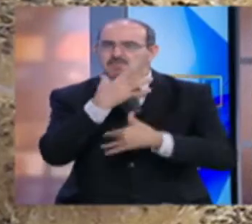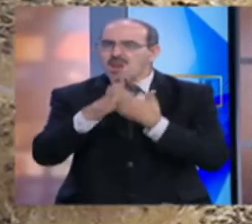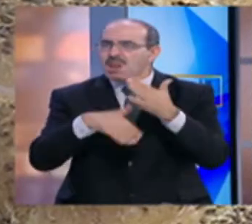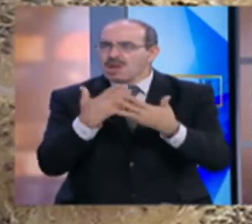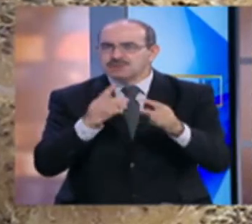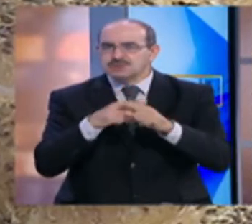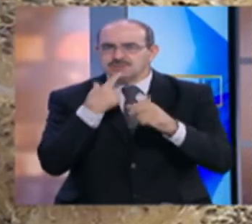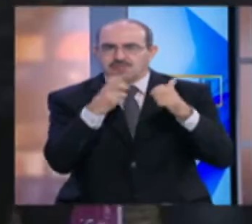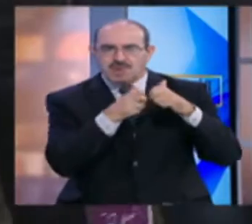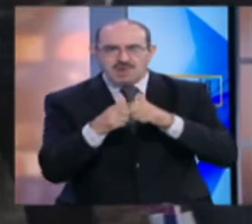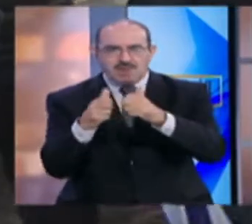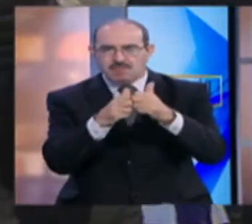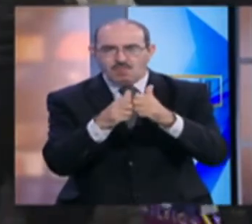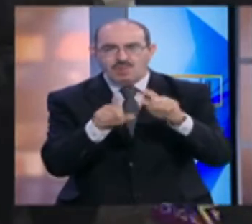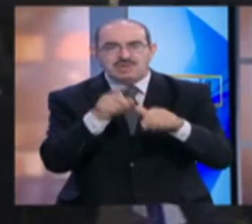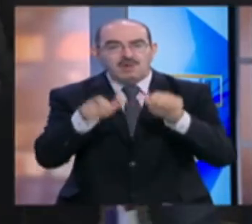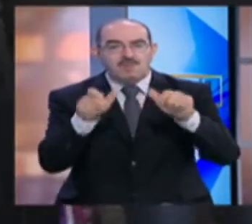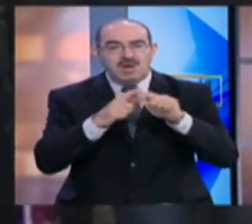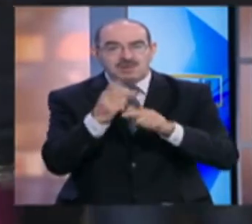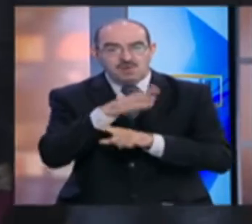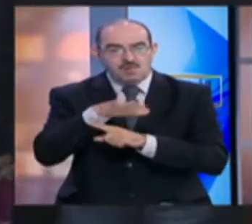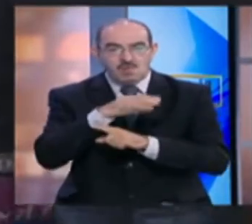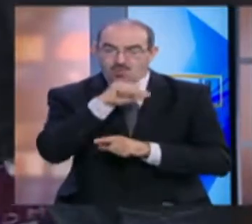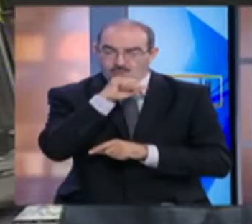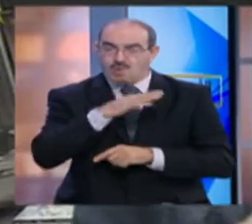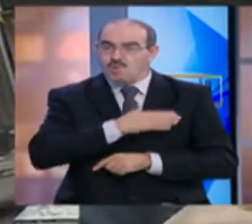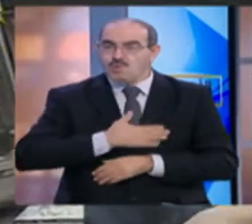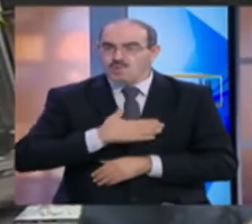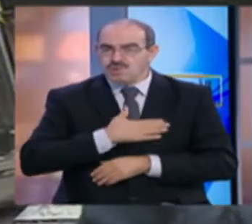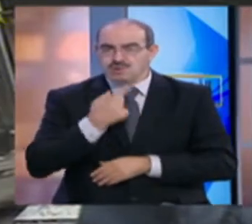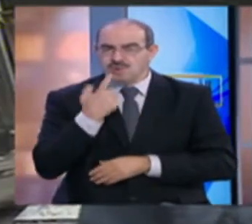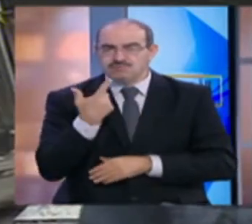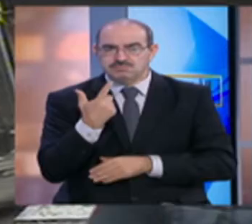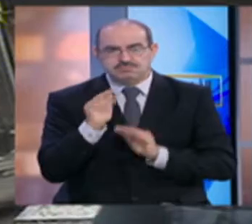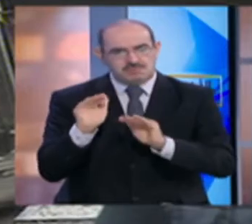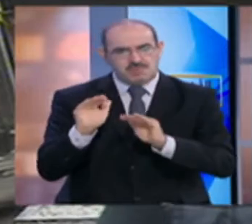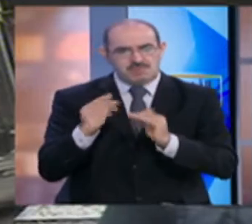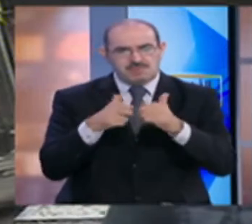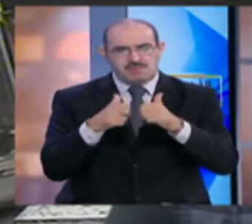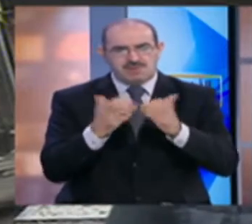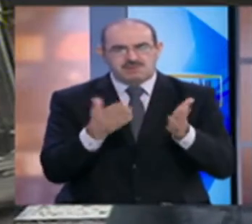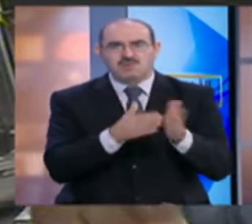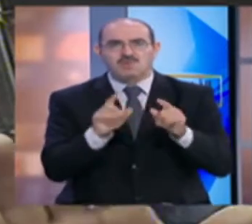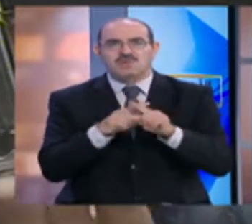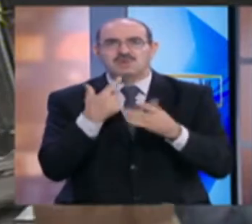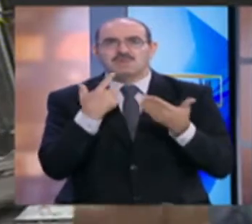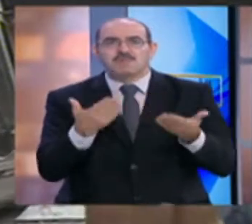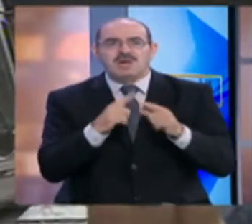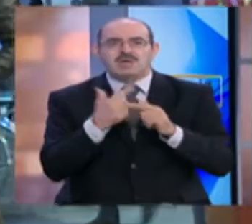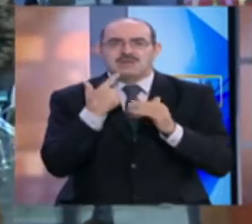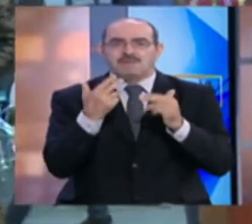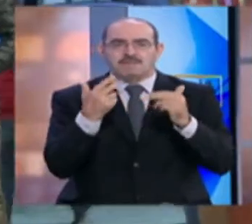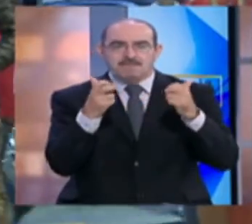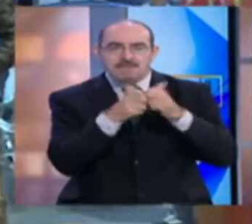المبررة لاقت استحسانا كبيرا لدى المواطنين. يعني رأيي أنا الخبز البري تاعو الآن راهو